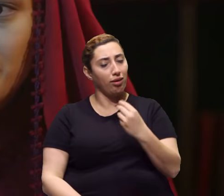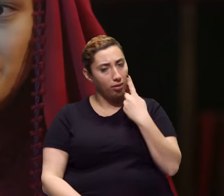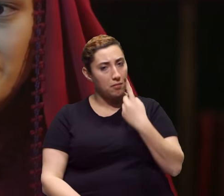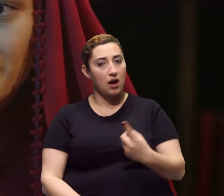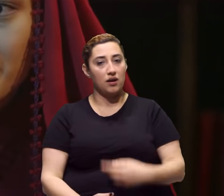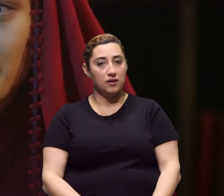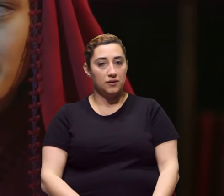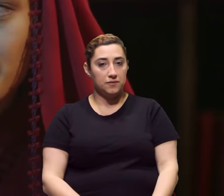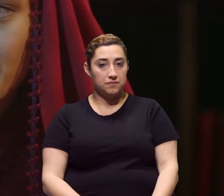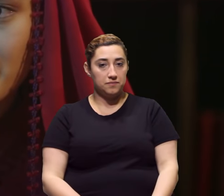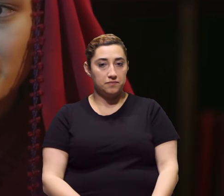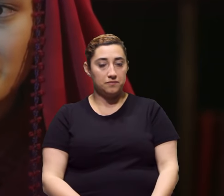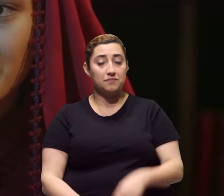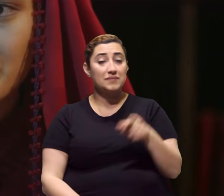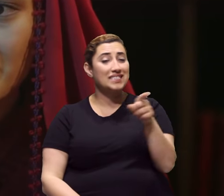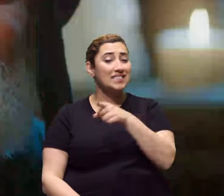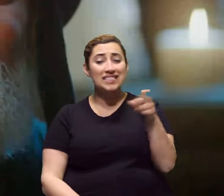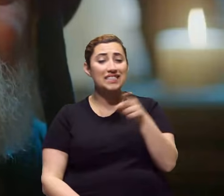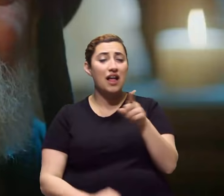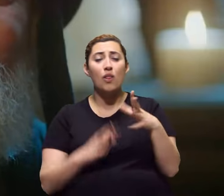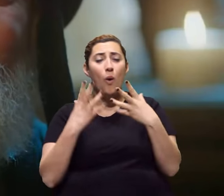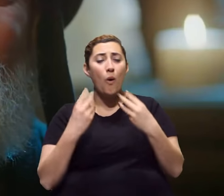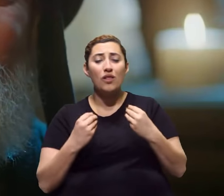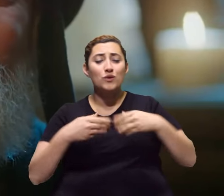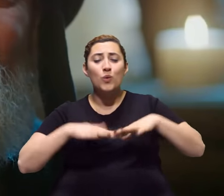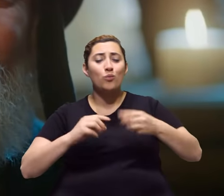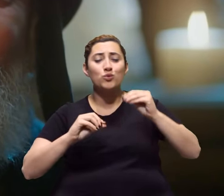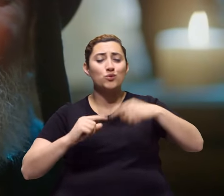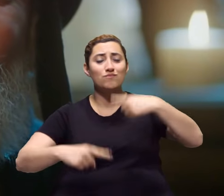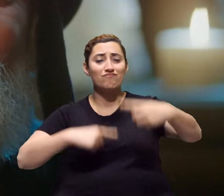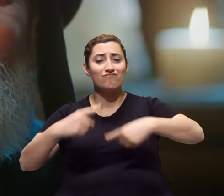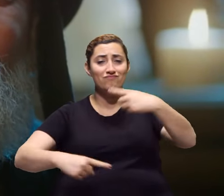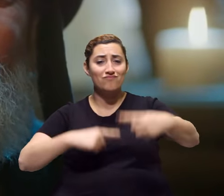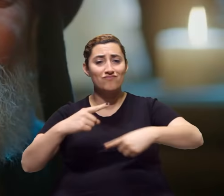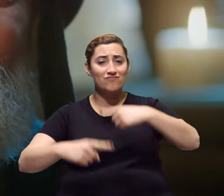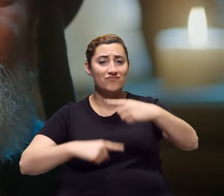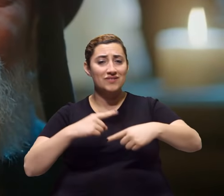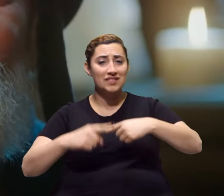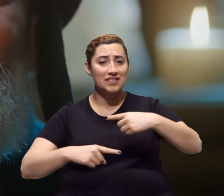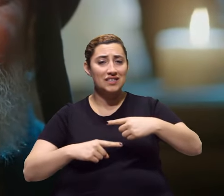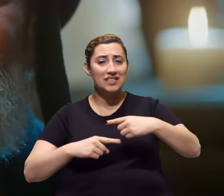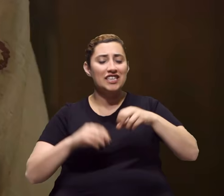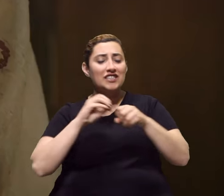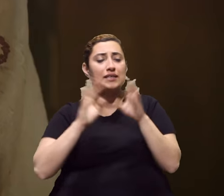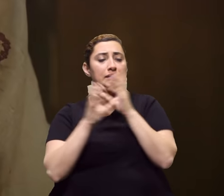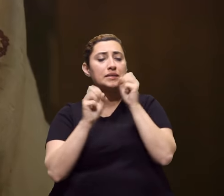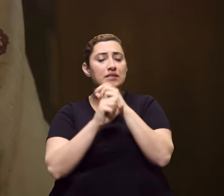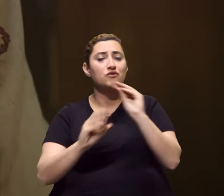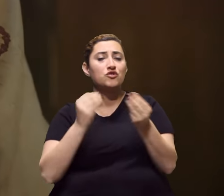iyi bak. Sizden gelecek nesiller velayet sırrı ile